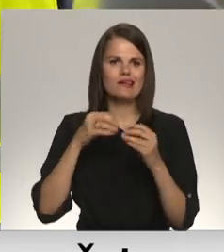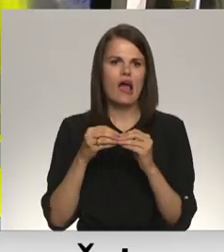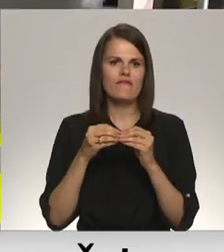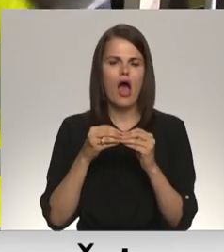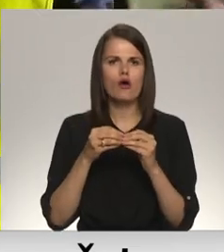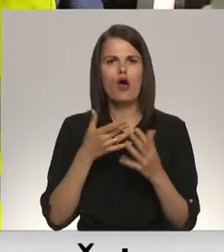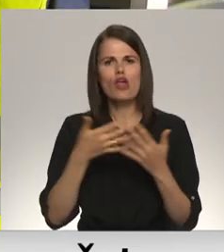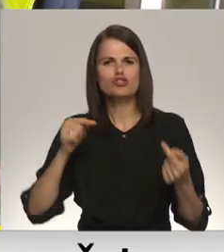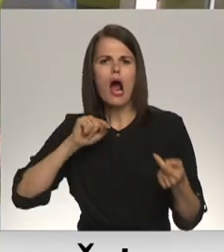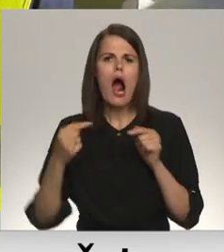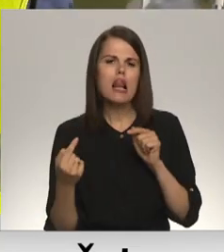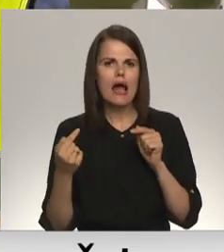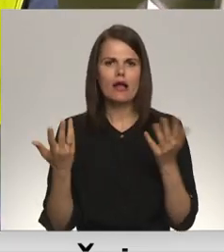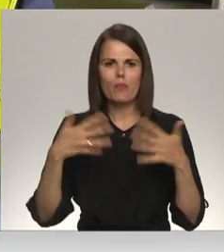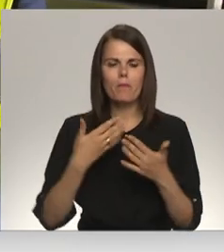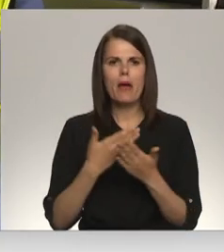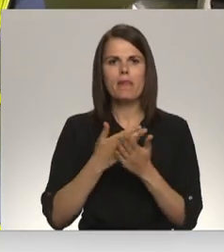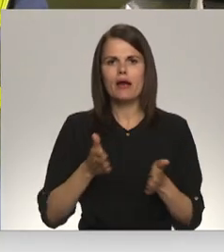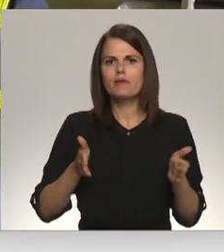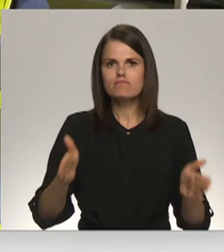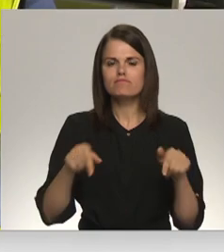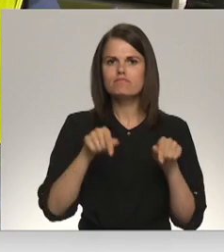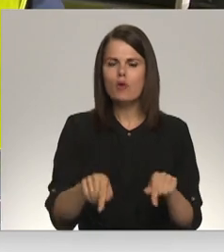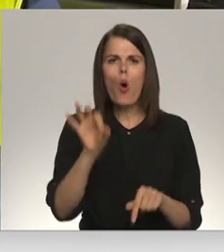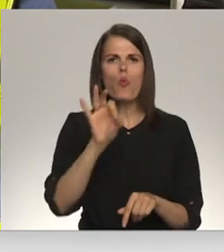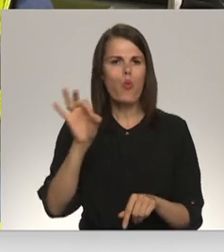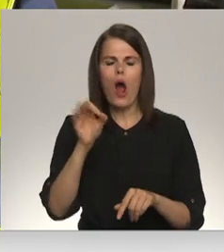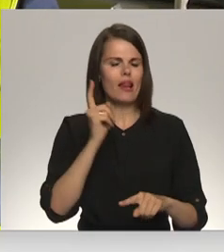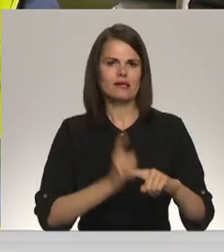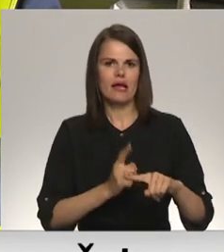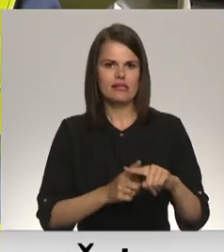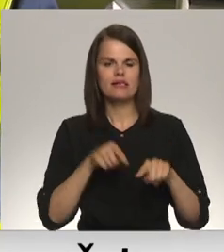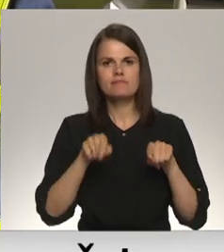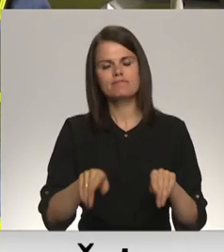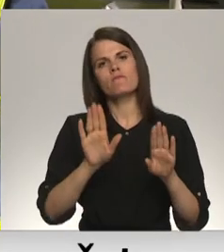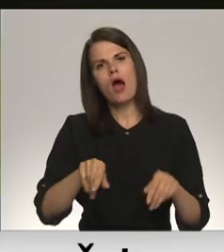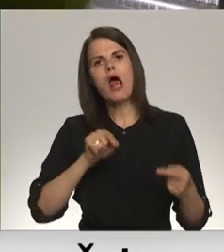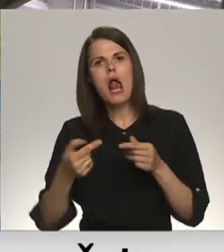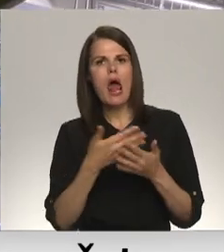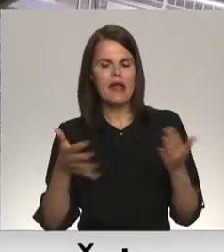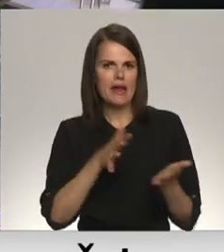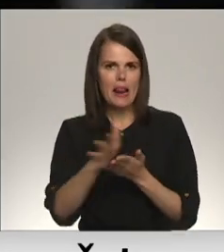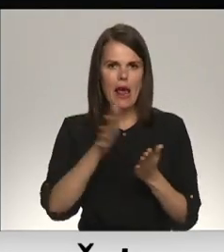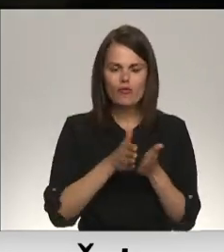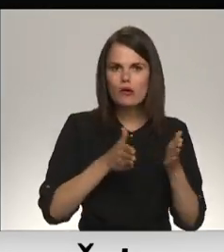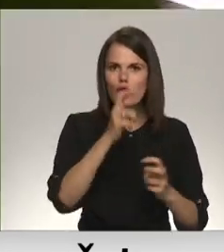Zonā, kurā ir olu brīva zona, mēs ražojam produktus, ko droši var lietot cilvēki ar alerģijām.